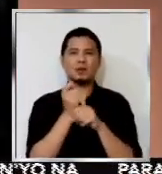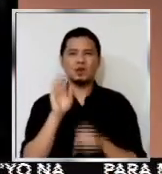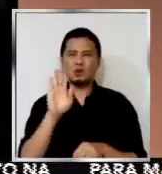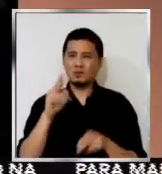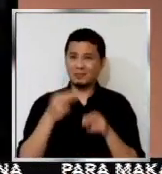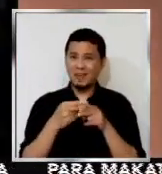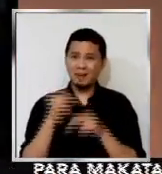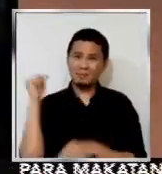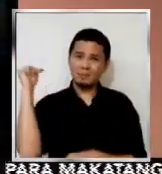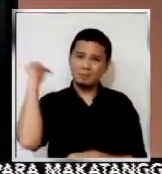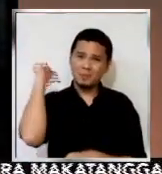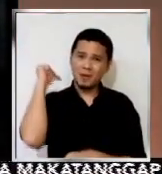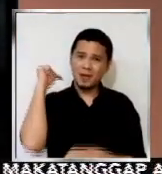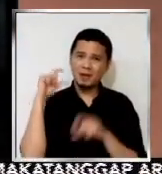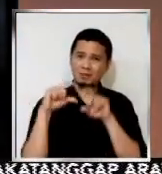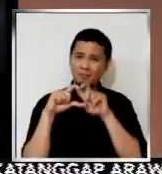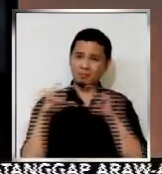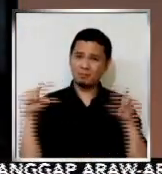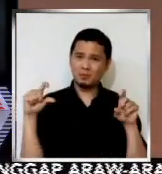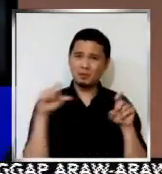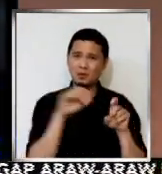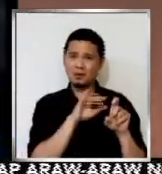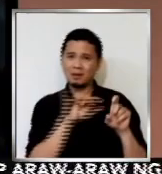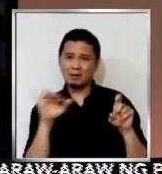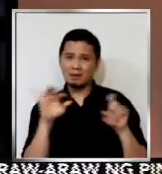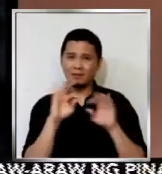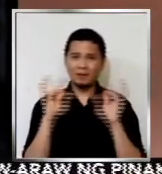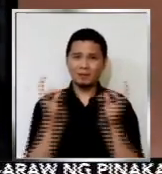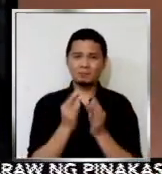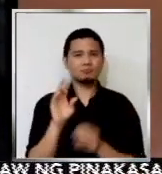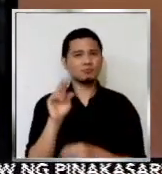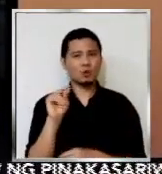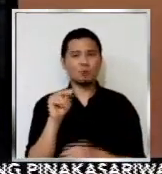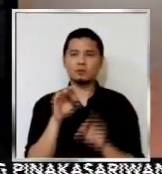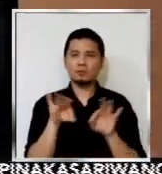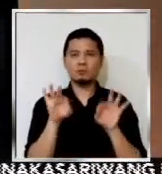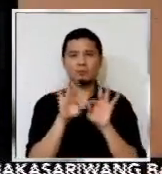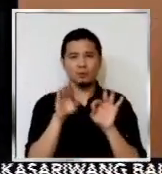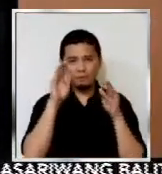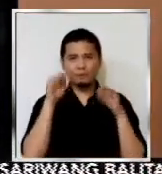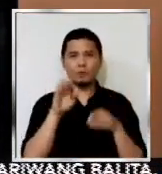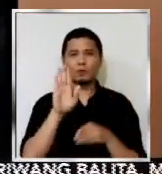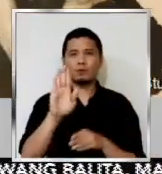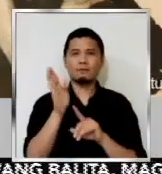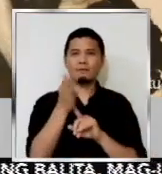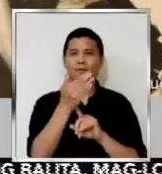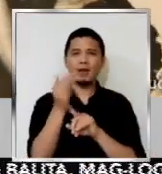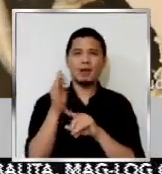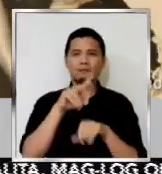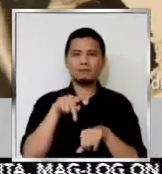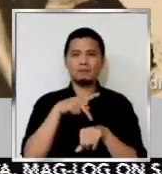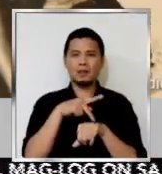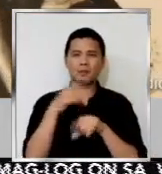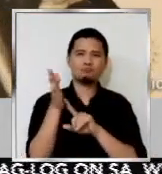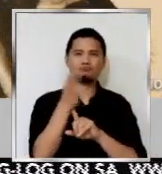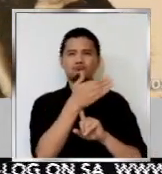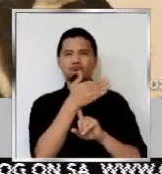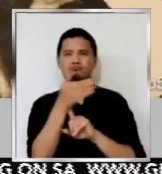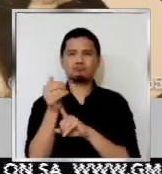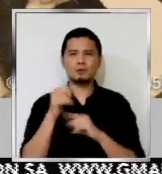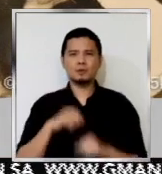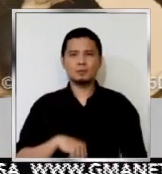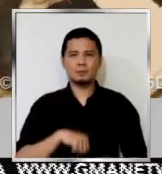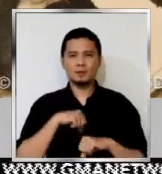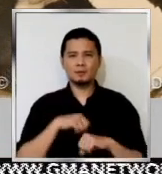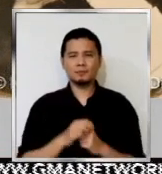you're representing, that flag in front of you. That's the thing. Taong 2016, pumanaw si Carlos